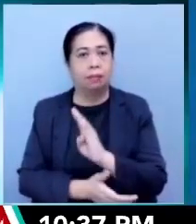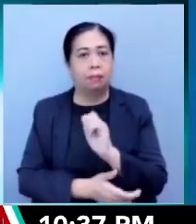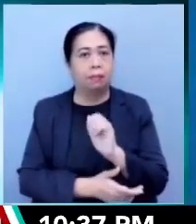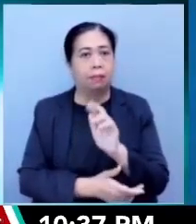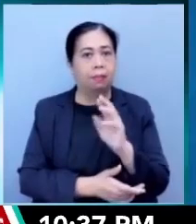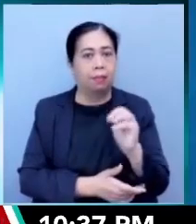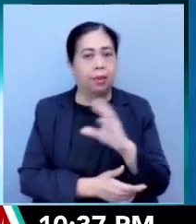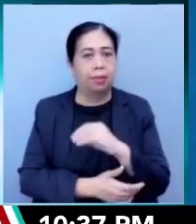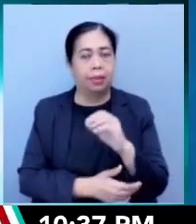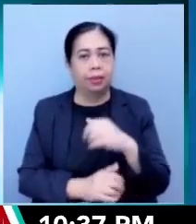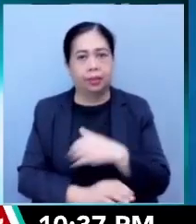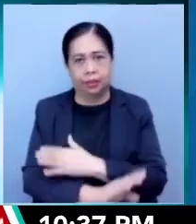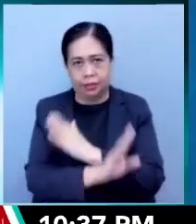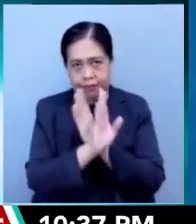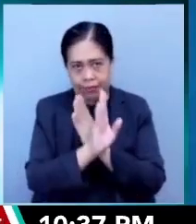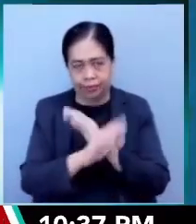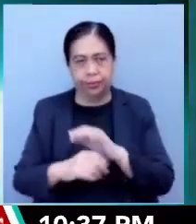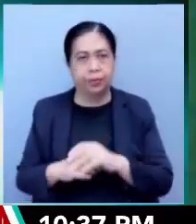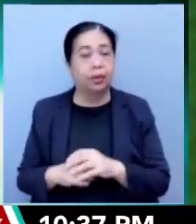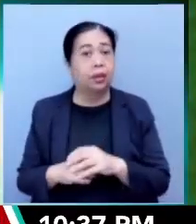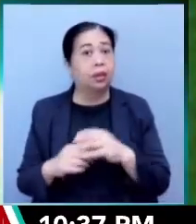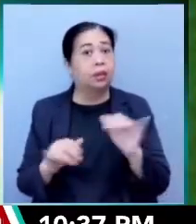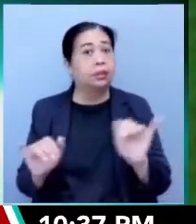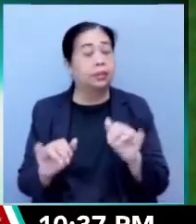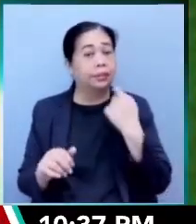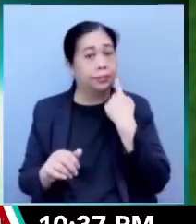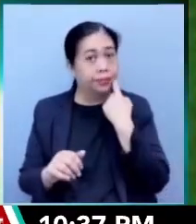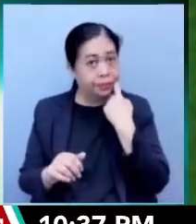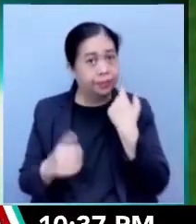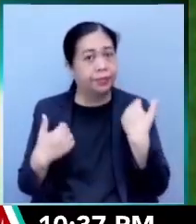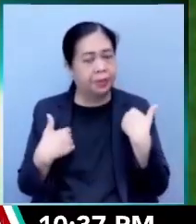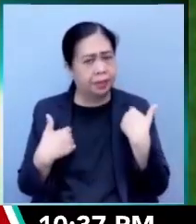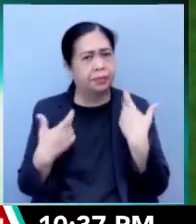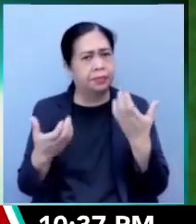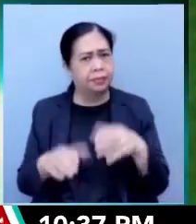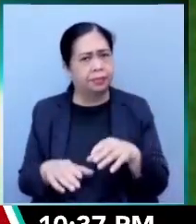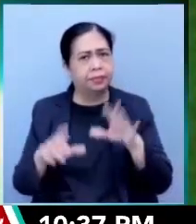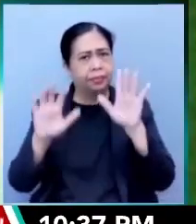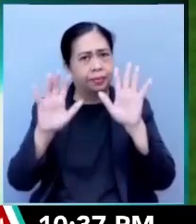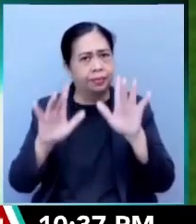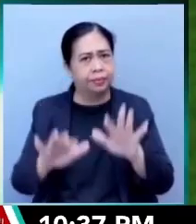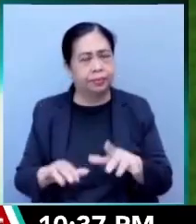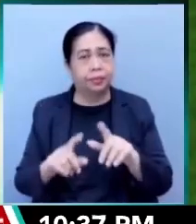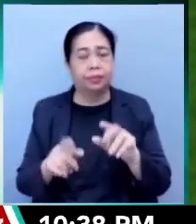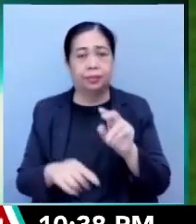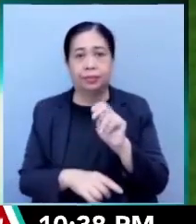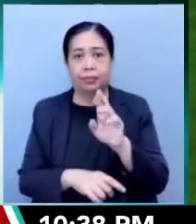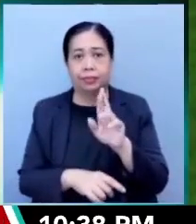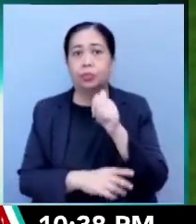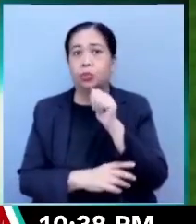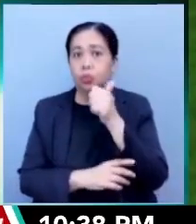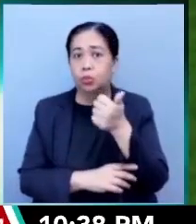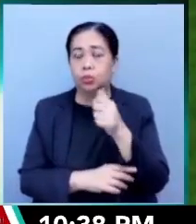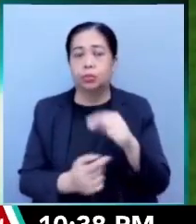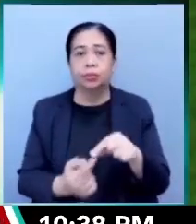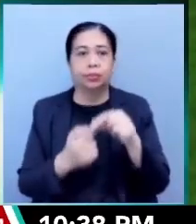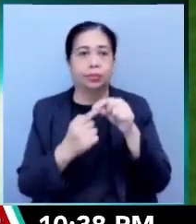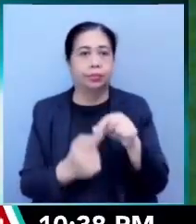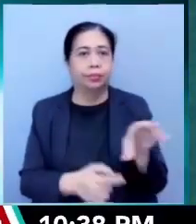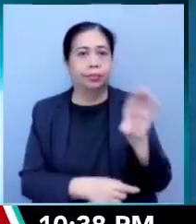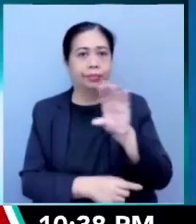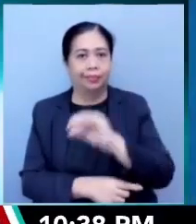Davao Region. Samantala, gaya po kanina, may chance rin ng mga pag-ulan sa Metro Manila bukas, lalo na sa hapon at gabi.